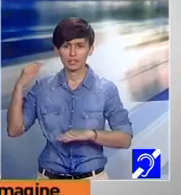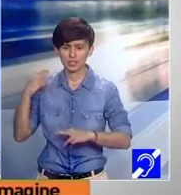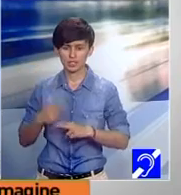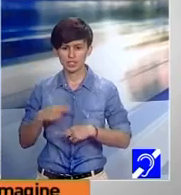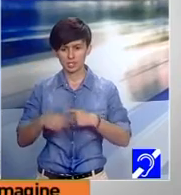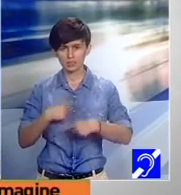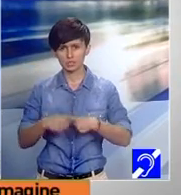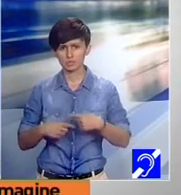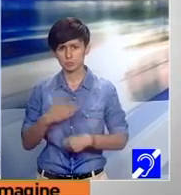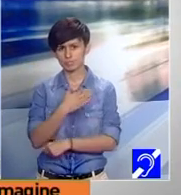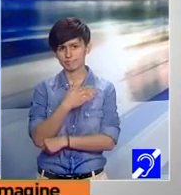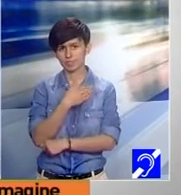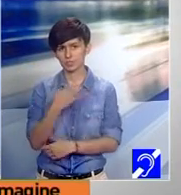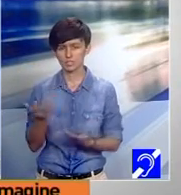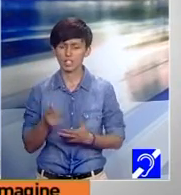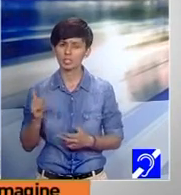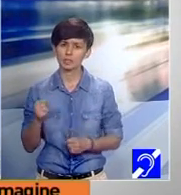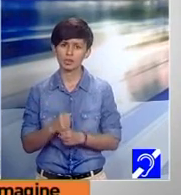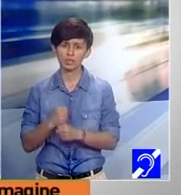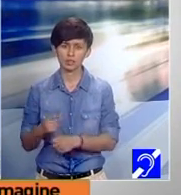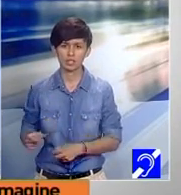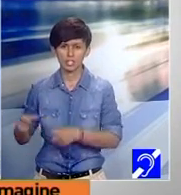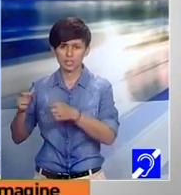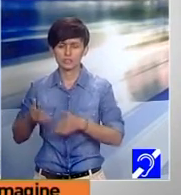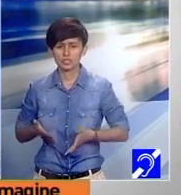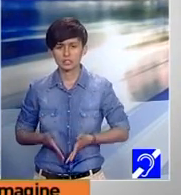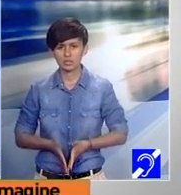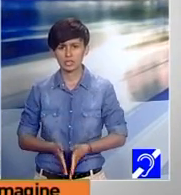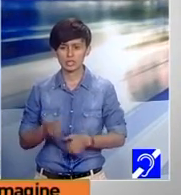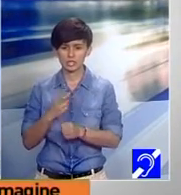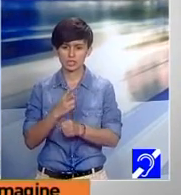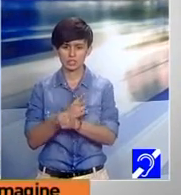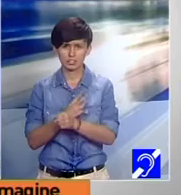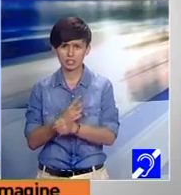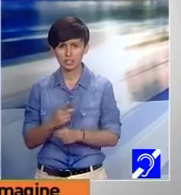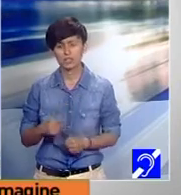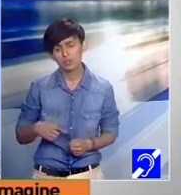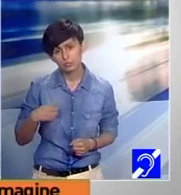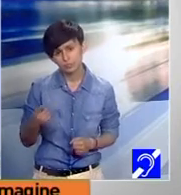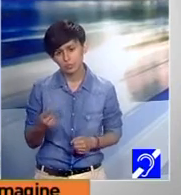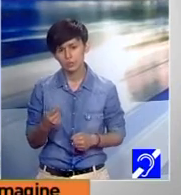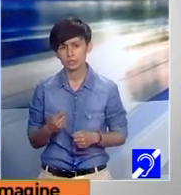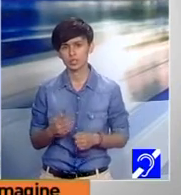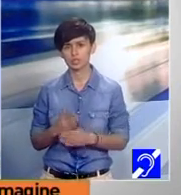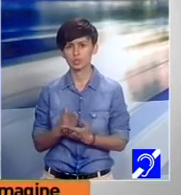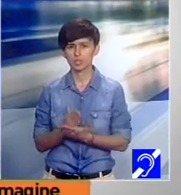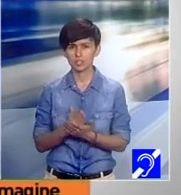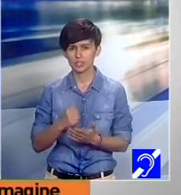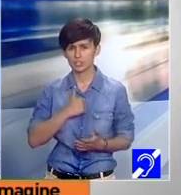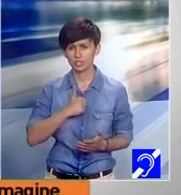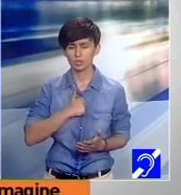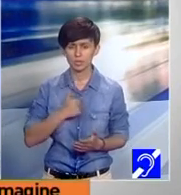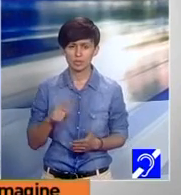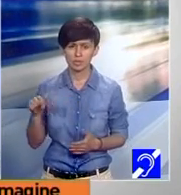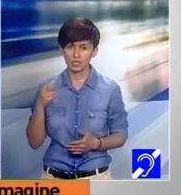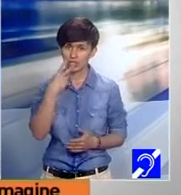mă rog, ce trebuia făcut în maternitatea de stat în care ați născut, cu unul al unui serviciu privat? Ați avut o suspiciune, ați văzut ceva semne care